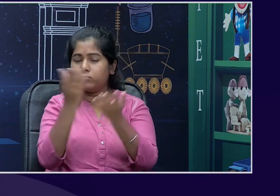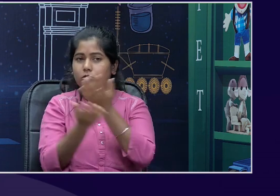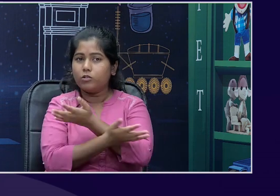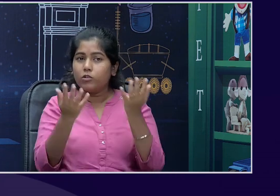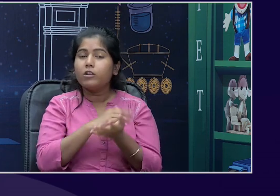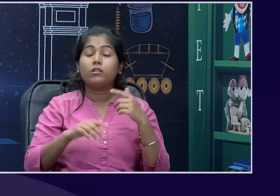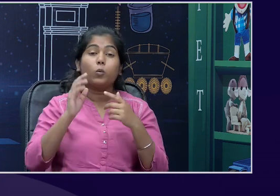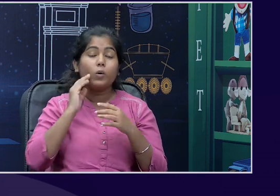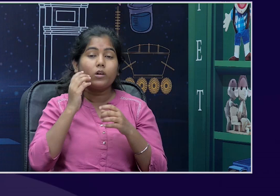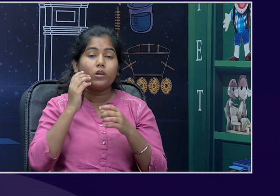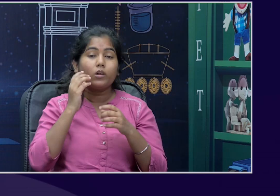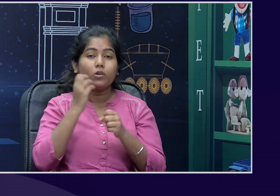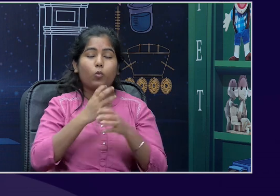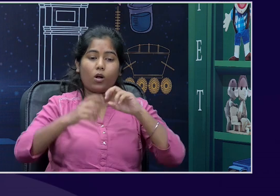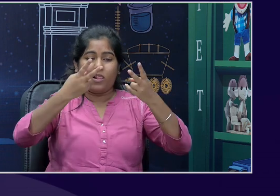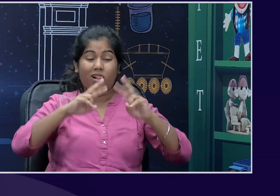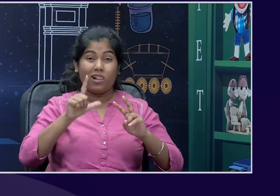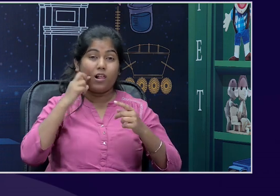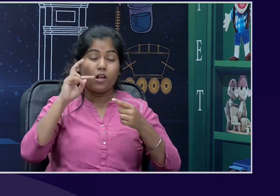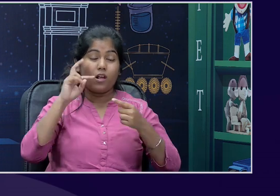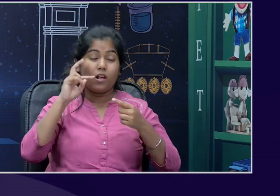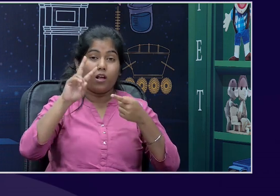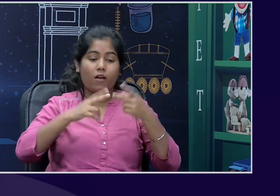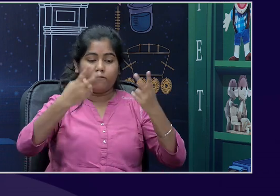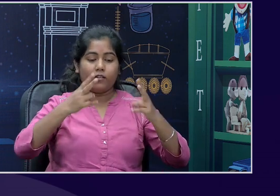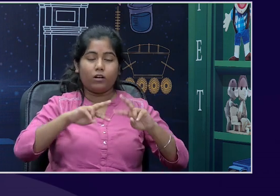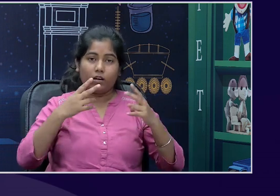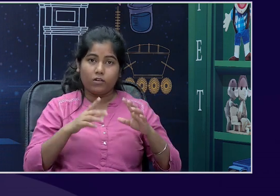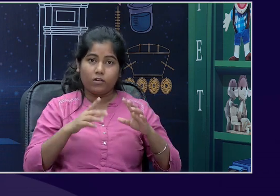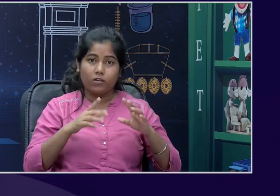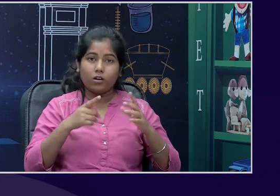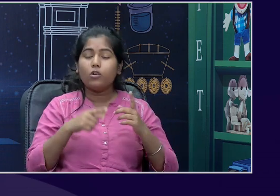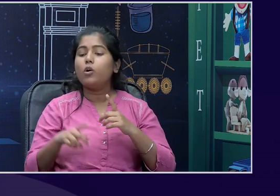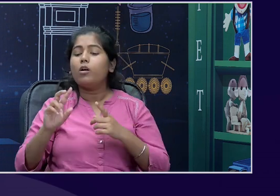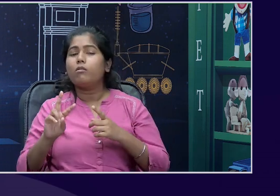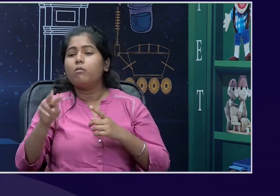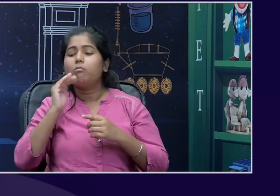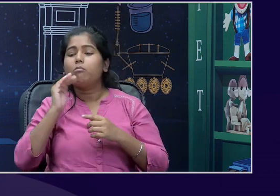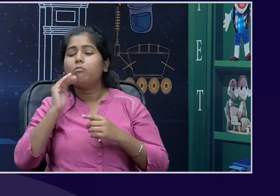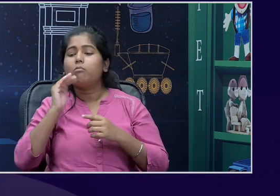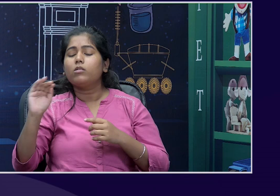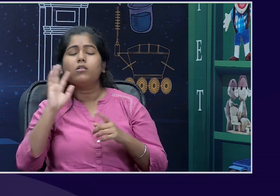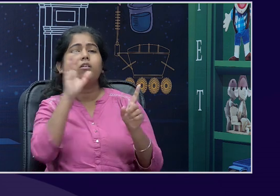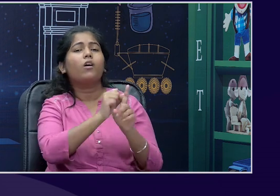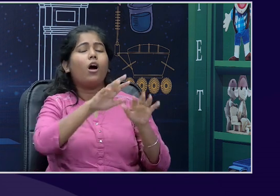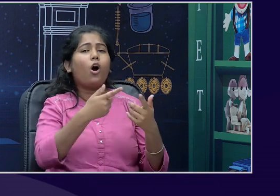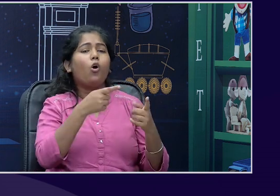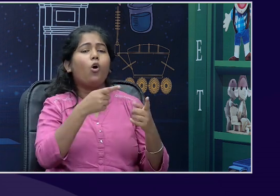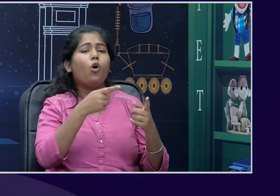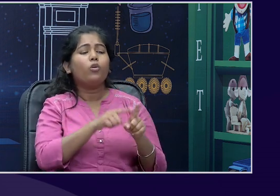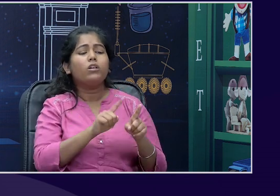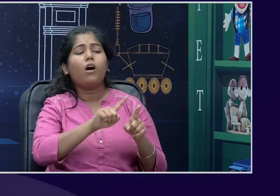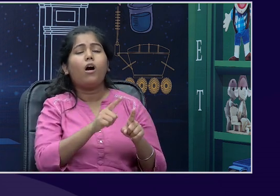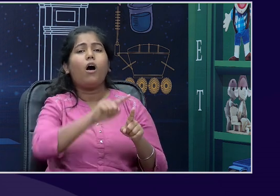है? तो एक्चुअली अपना नेक्स्ट स्लाइड कीजिए प्लीज, नेक्स्ट लाइव